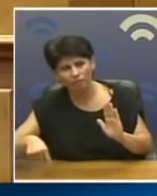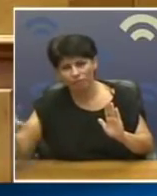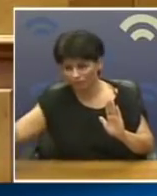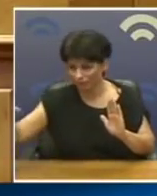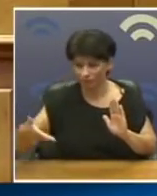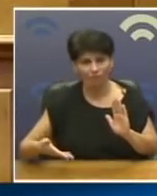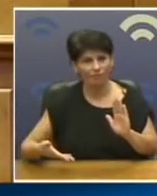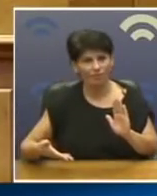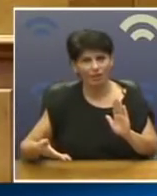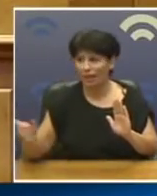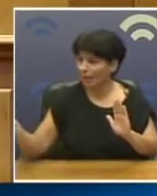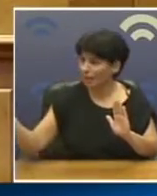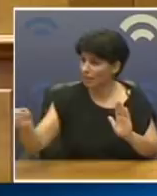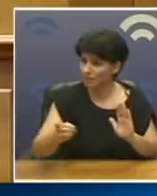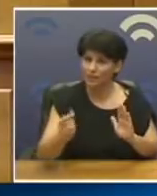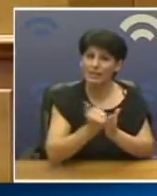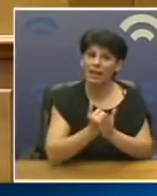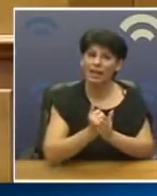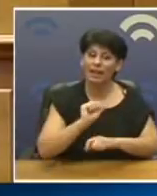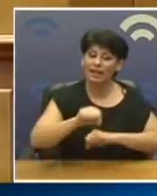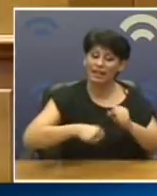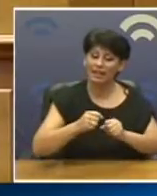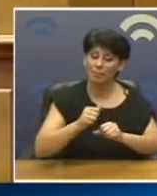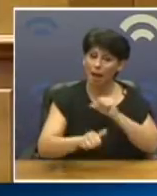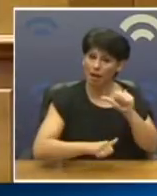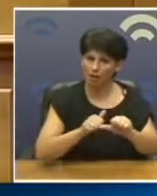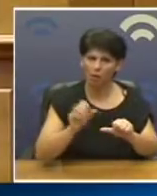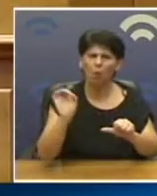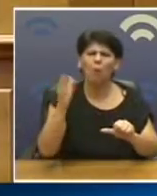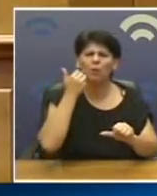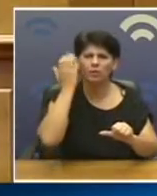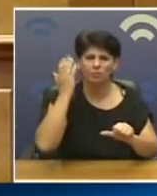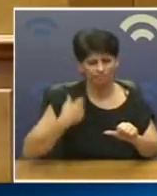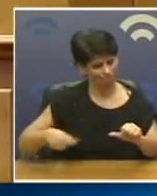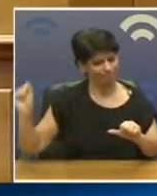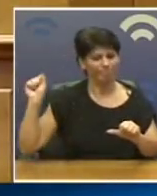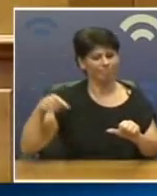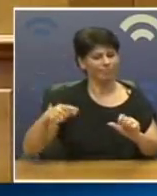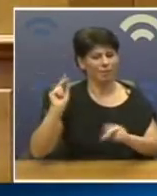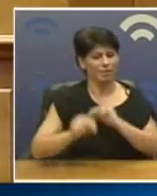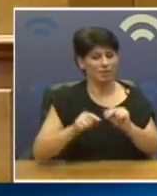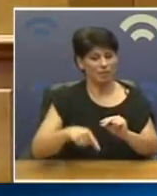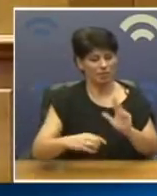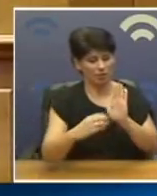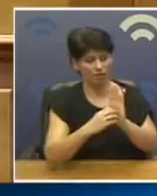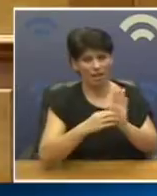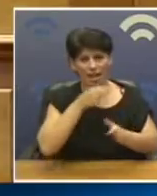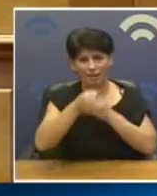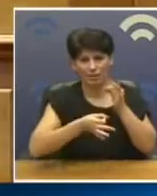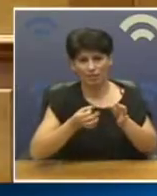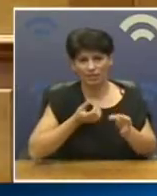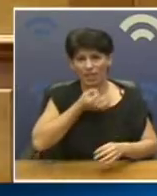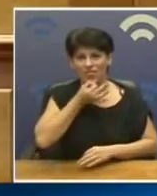έρχεστε και εσείς και το Κινάλ χωρίς ντροπή και αρνείστε να ψηφίσετε αυτή την ερμηνευτική δήλωση,